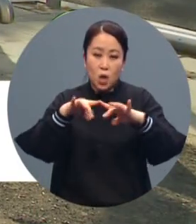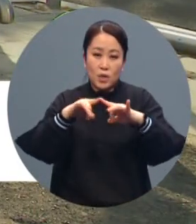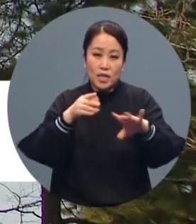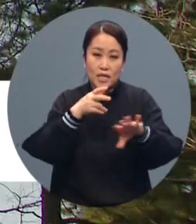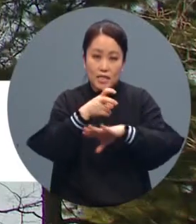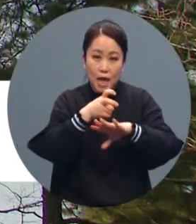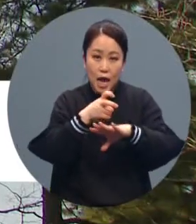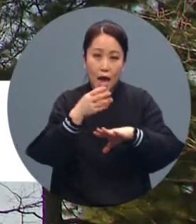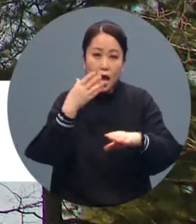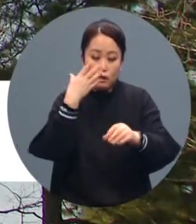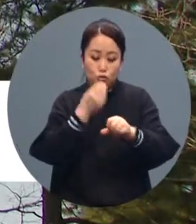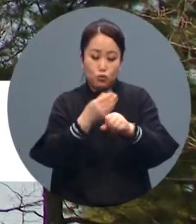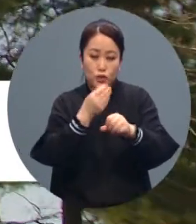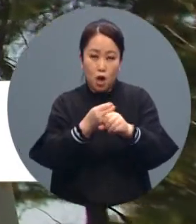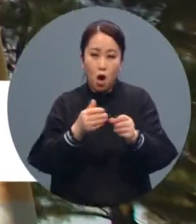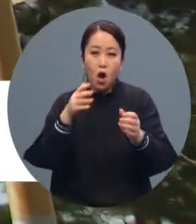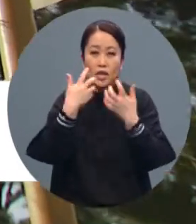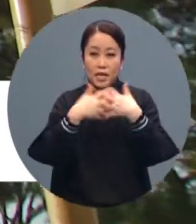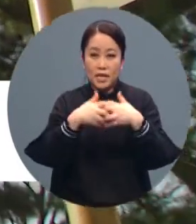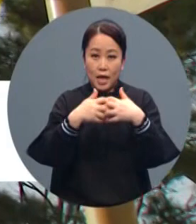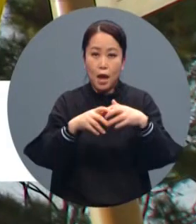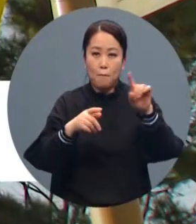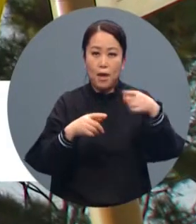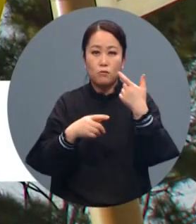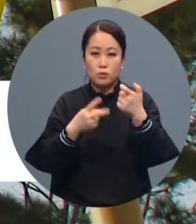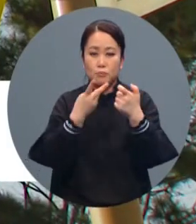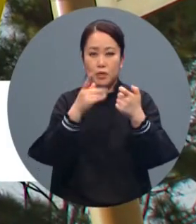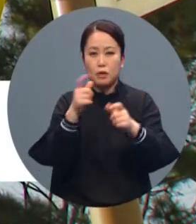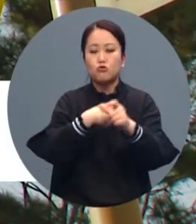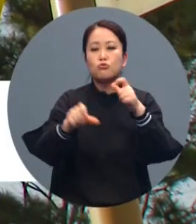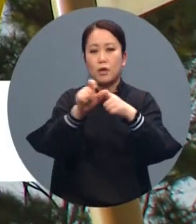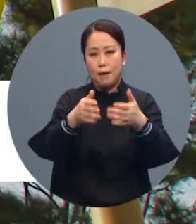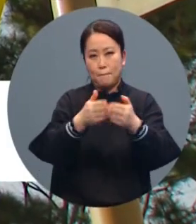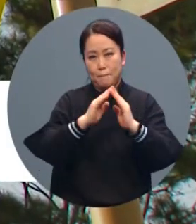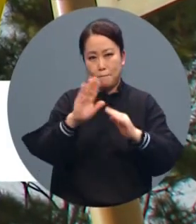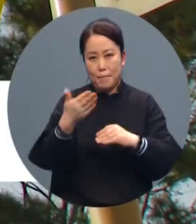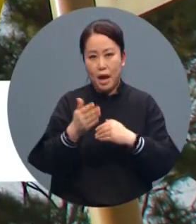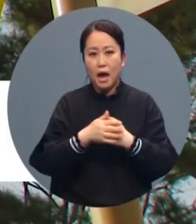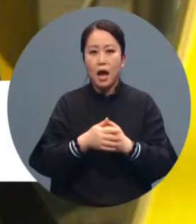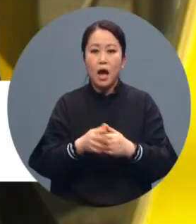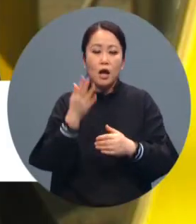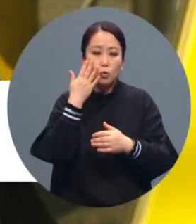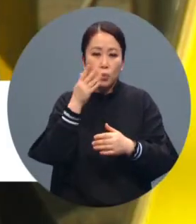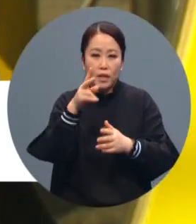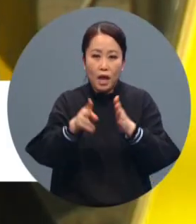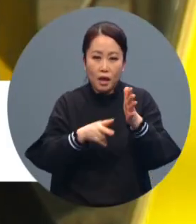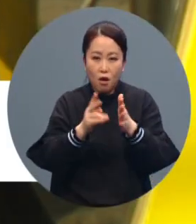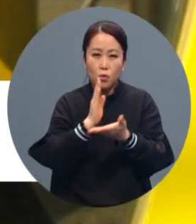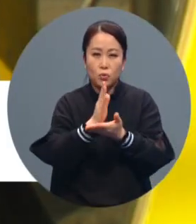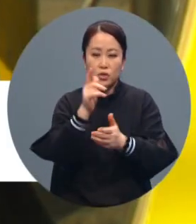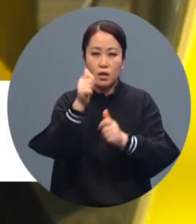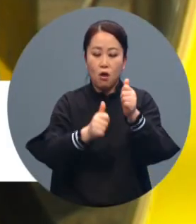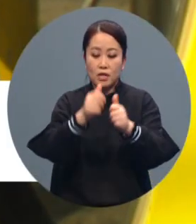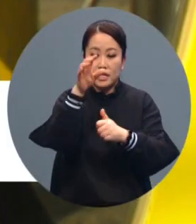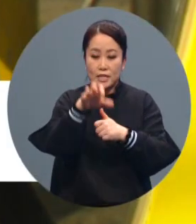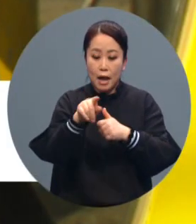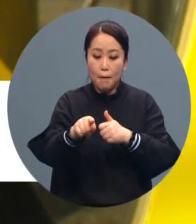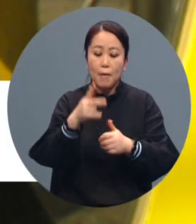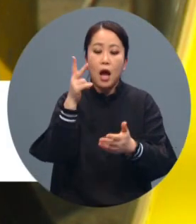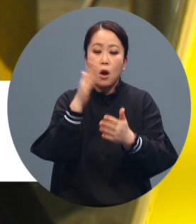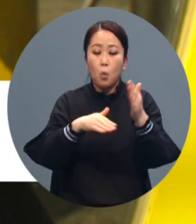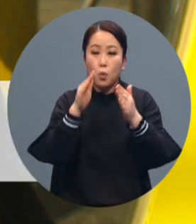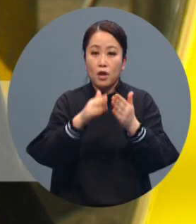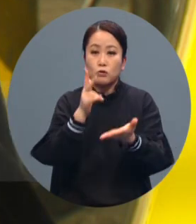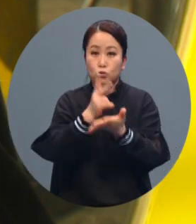됩니다 설치 장소는 동네 업과 요트 경기장 앞 공영주차장 등 부산시가 소유 관리하는 50년